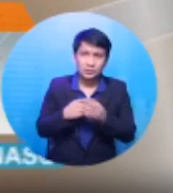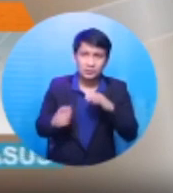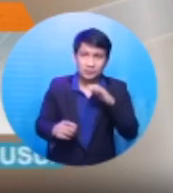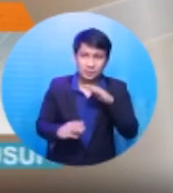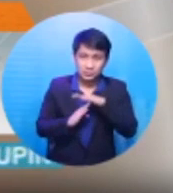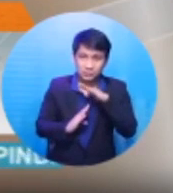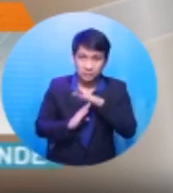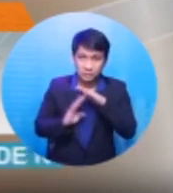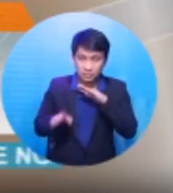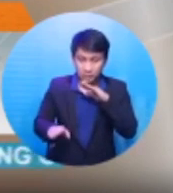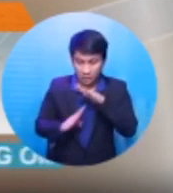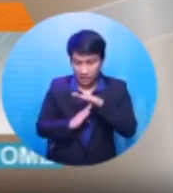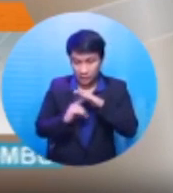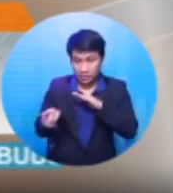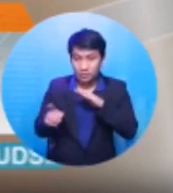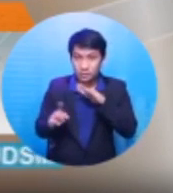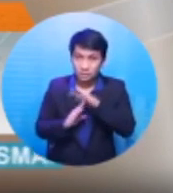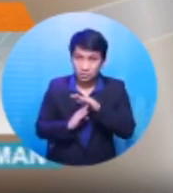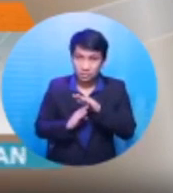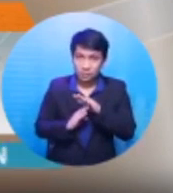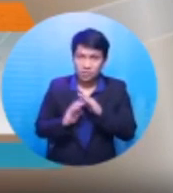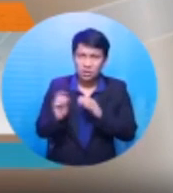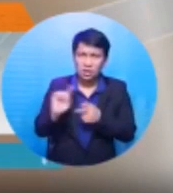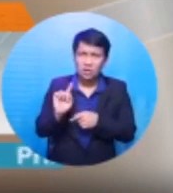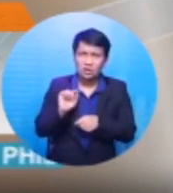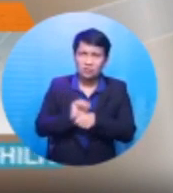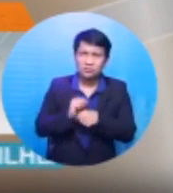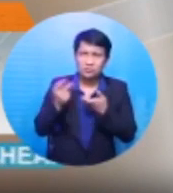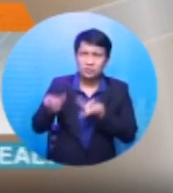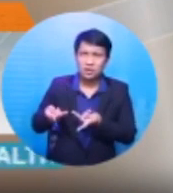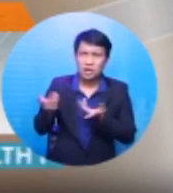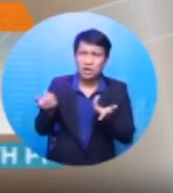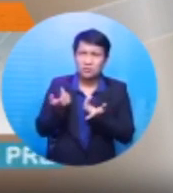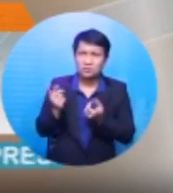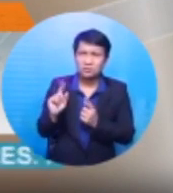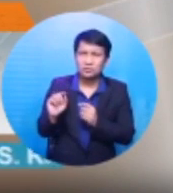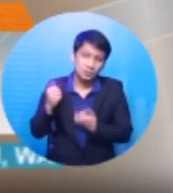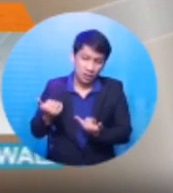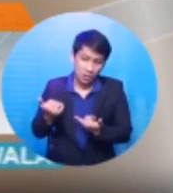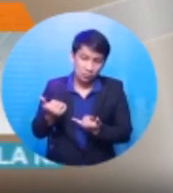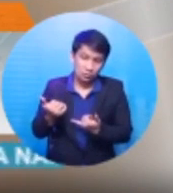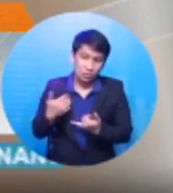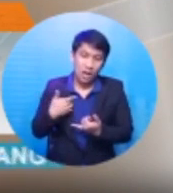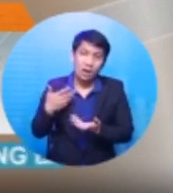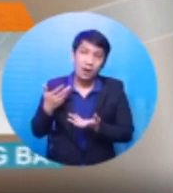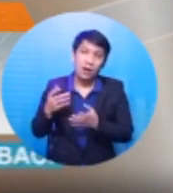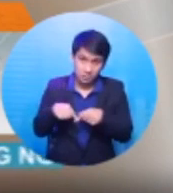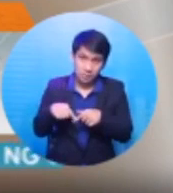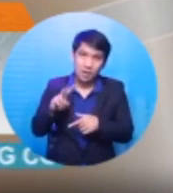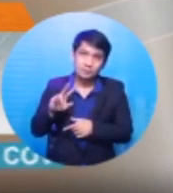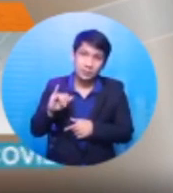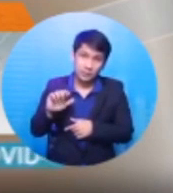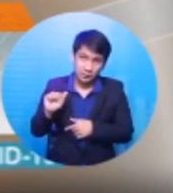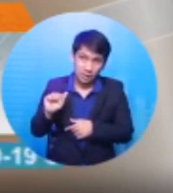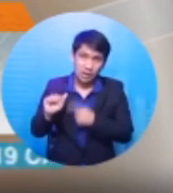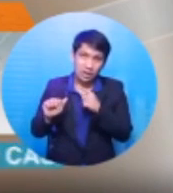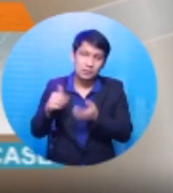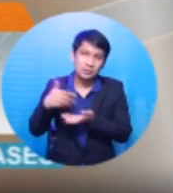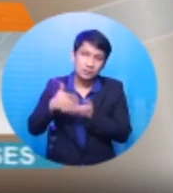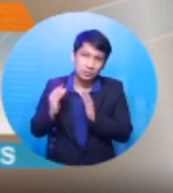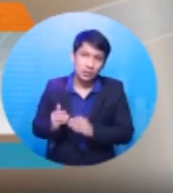visa niya. Dapat kukuha na siya ng working visa. Ano ba yung present status niya ngayon doon sa Australia? Bali, student visa pa po ngayon.